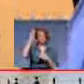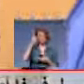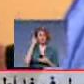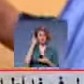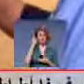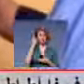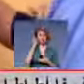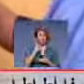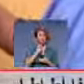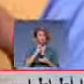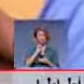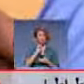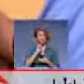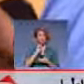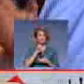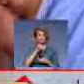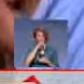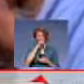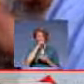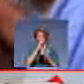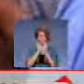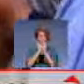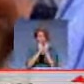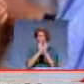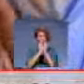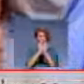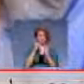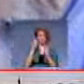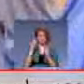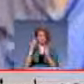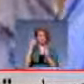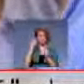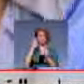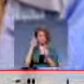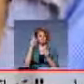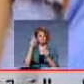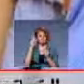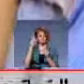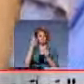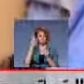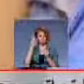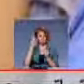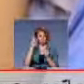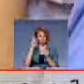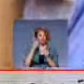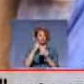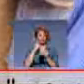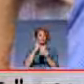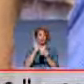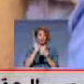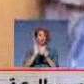يعني في سوره البقره الذين يؤمنون بالغيب، احنا نؤمن بالغيب، ومش معنى ان